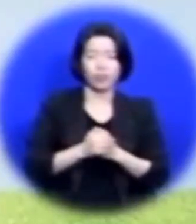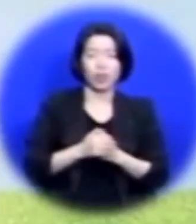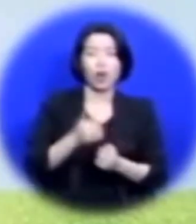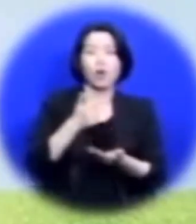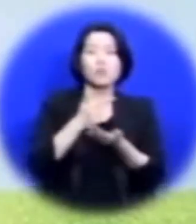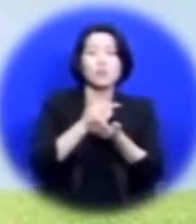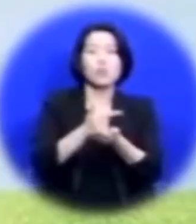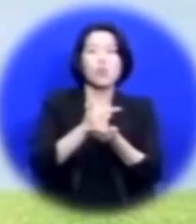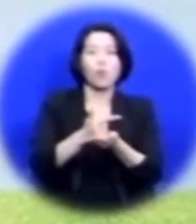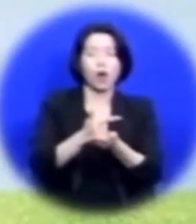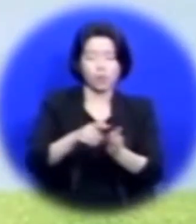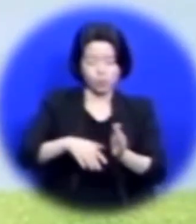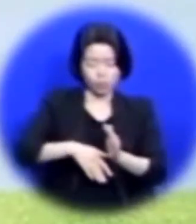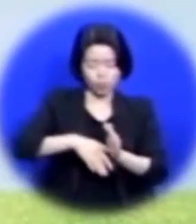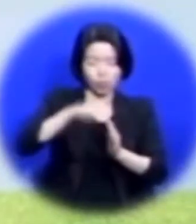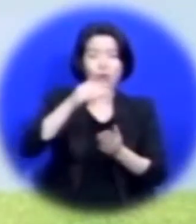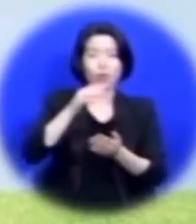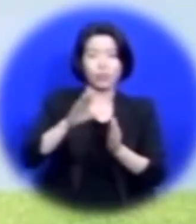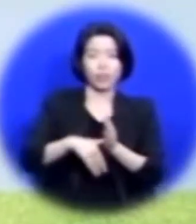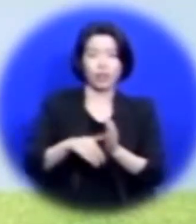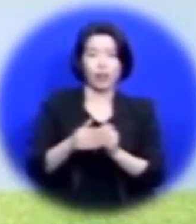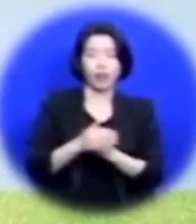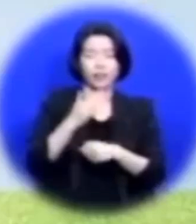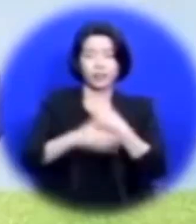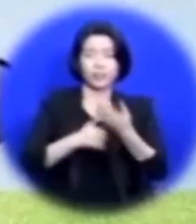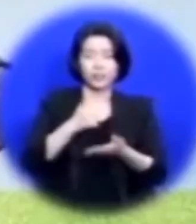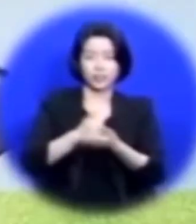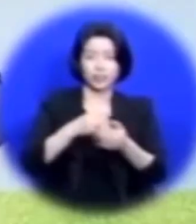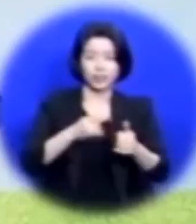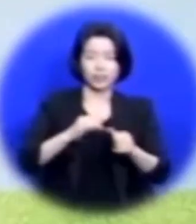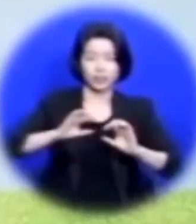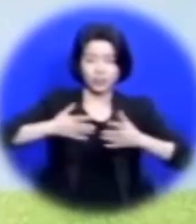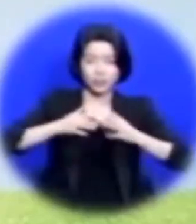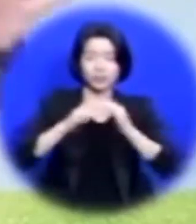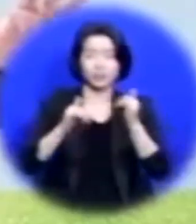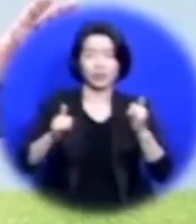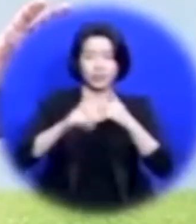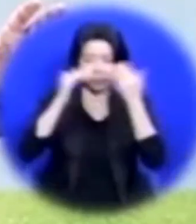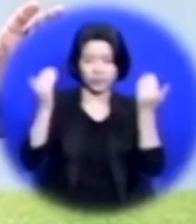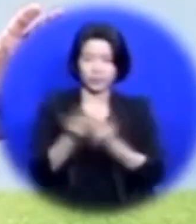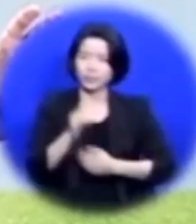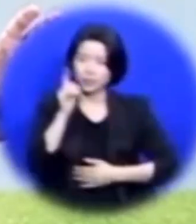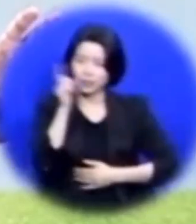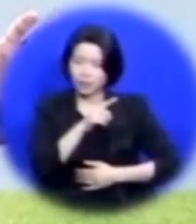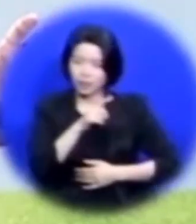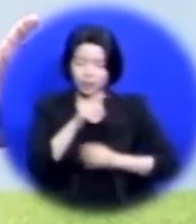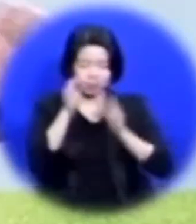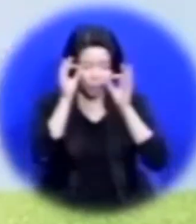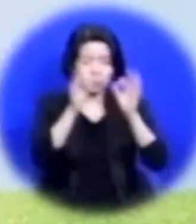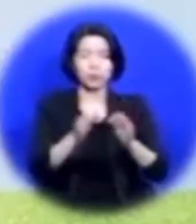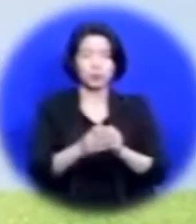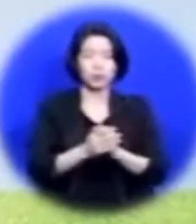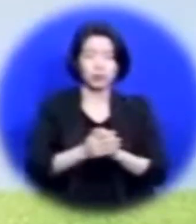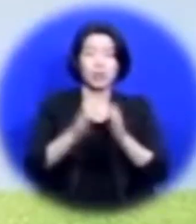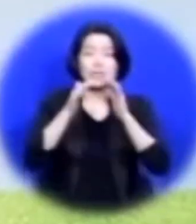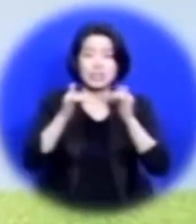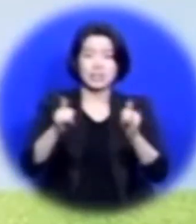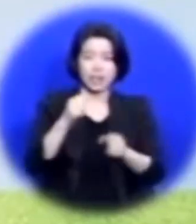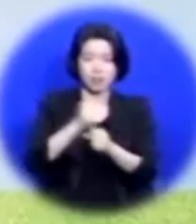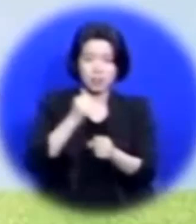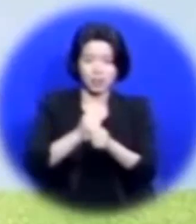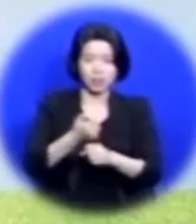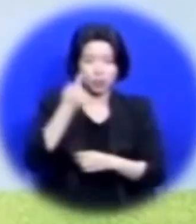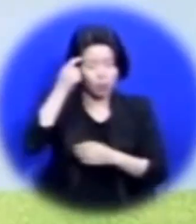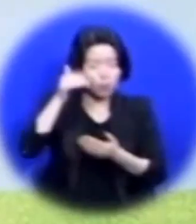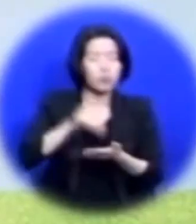노아 홍수 때 회 줘 하나님께서 세상 사람들이 다 악한 것을 보시고 그리고 사람 지으신 것을